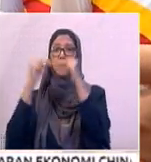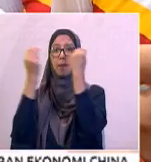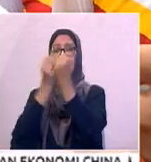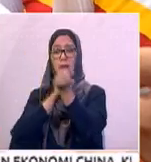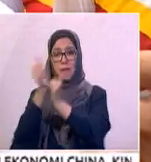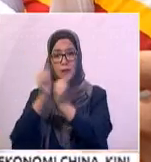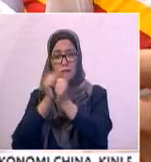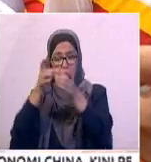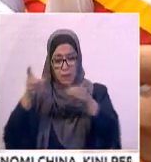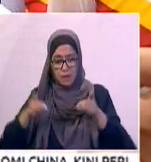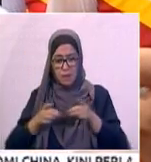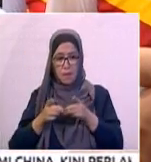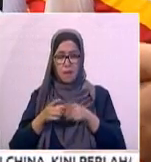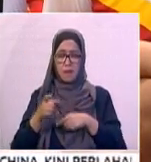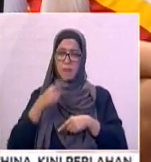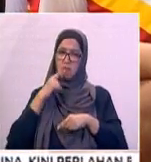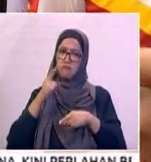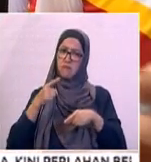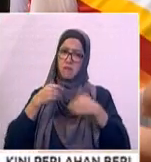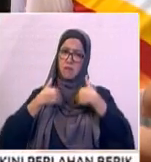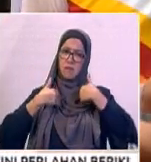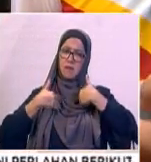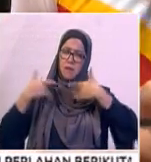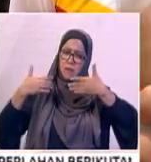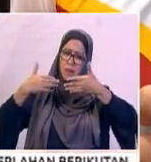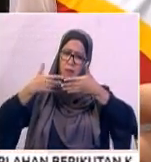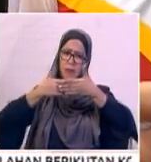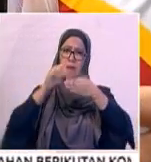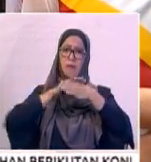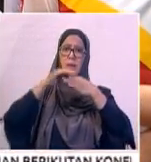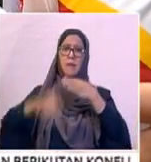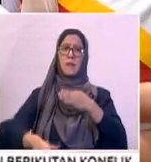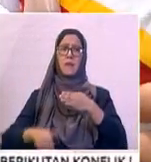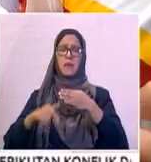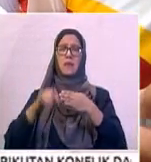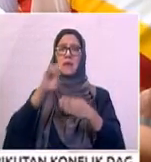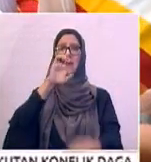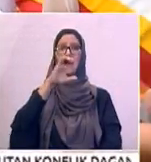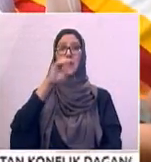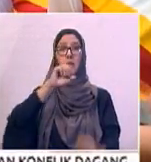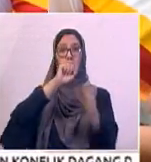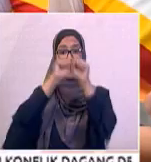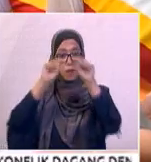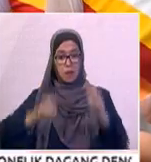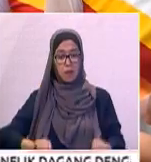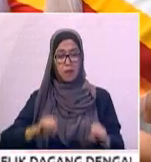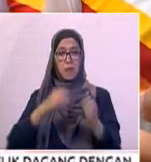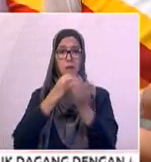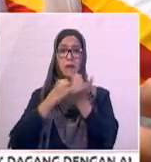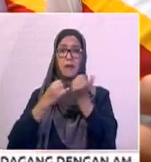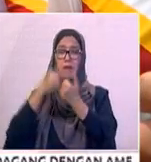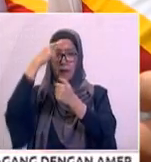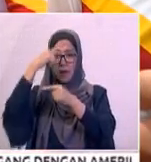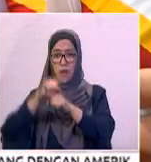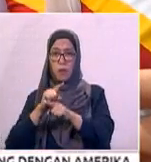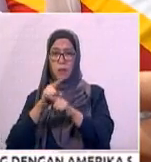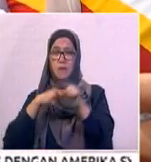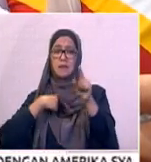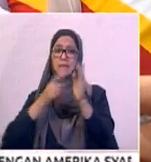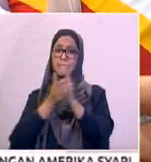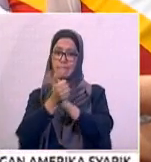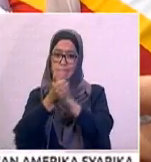kita mempunyai hampir lengkap ekosistem kelahiran serta pembentukan bakat-bakat baru sukan di Negeri